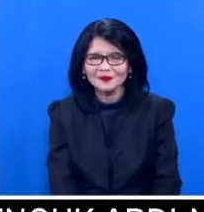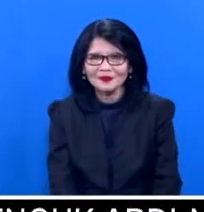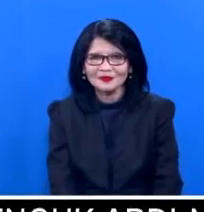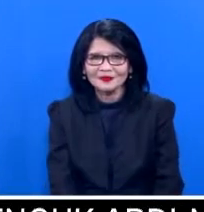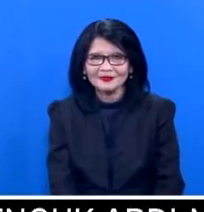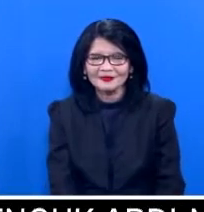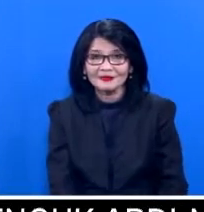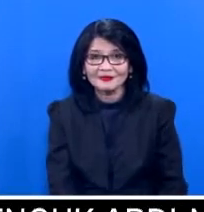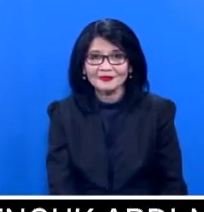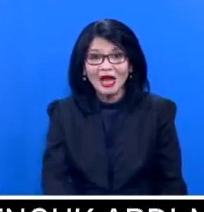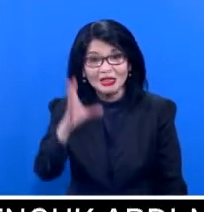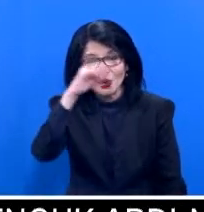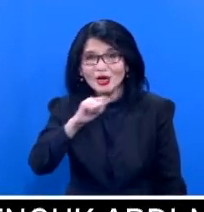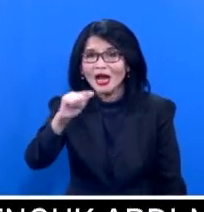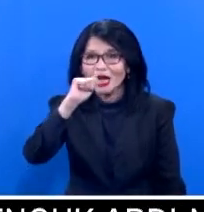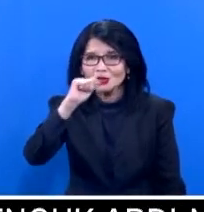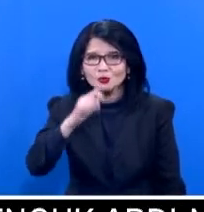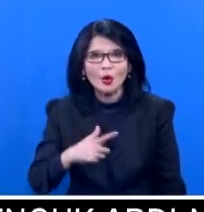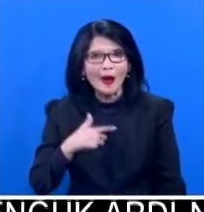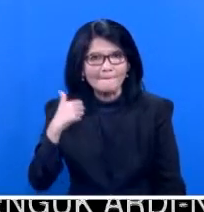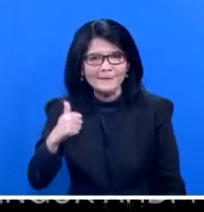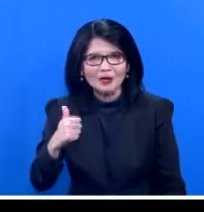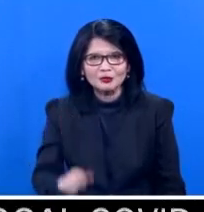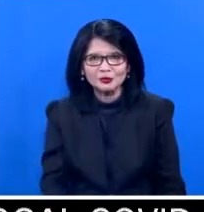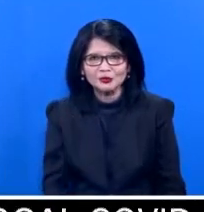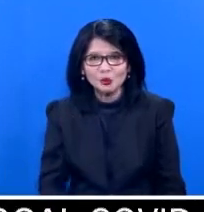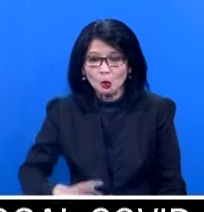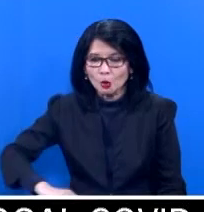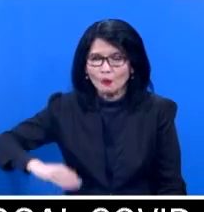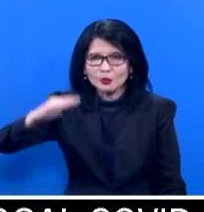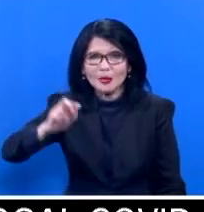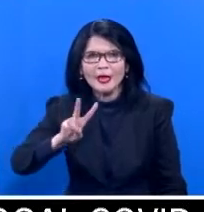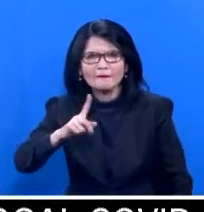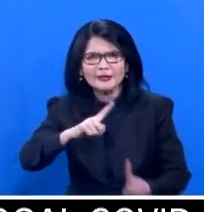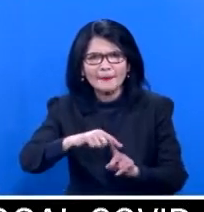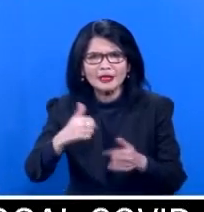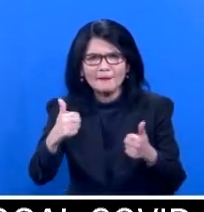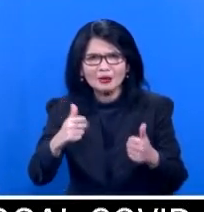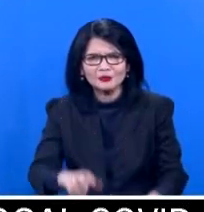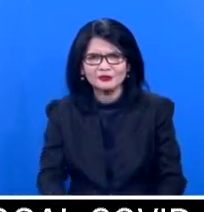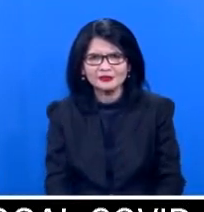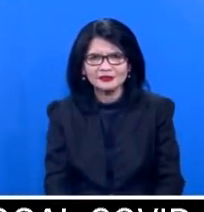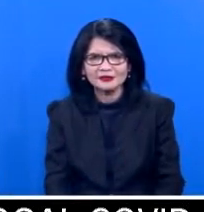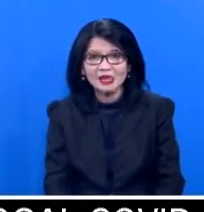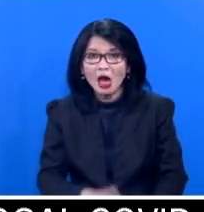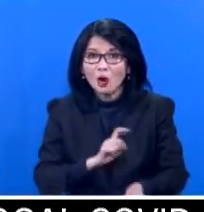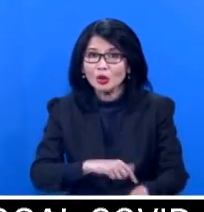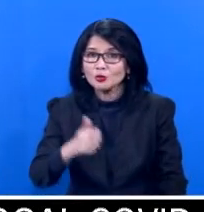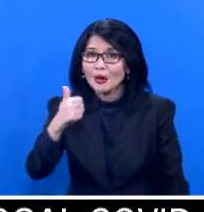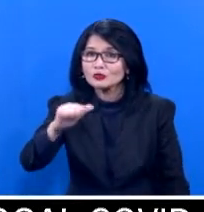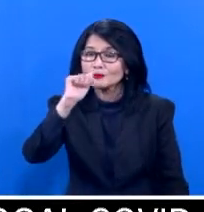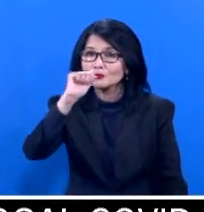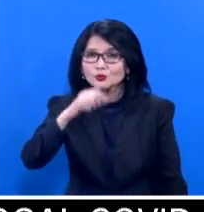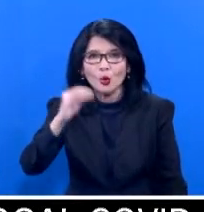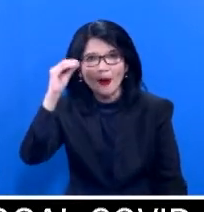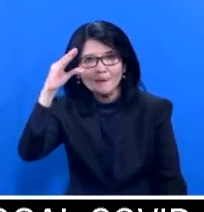Pemirsa, tahu nggak? Ternyata susu memang bagus untuk pertumbuhan dan memiliki banyak kandungan vitamin dan mineral. Dan kira-kira waktu yang baik untuk minum susu,